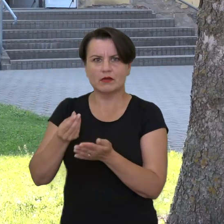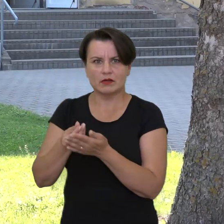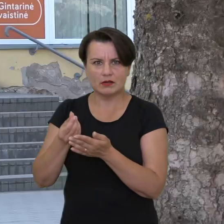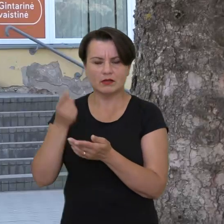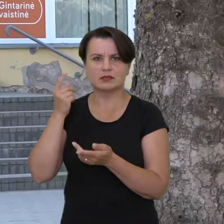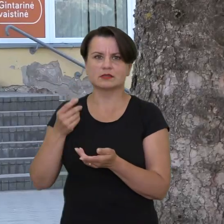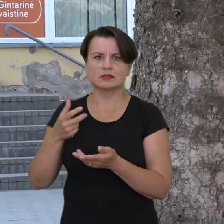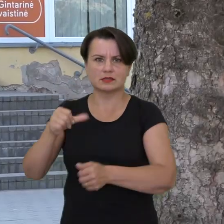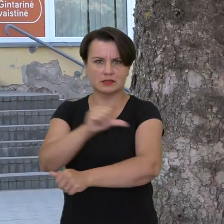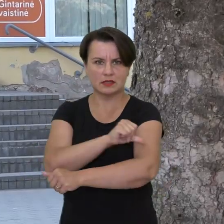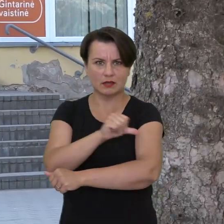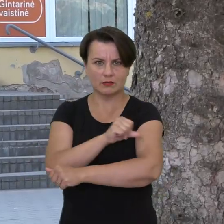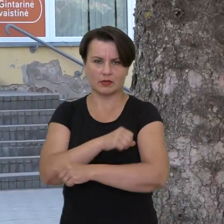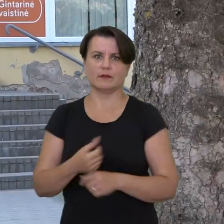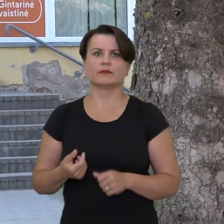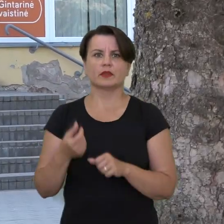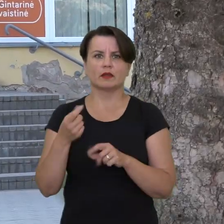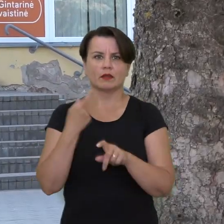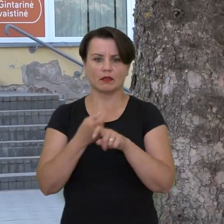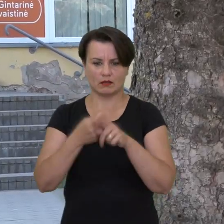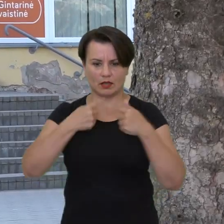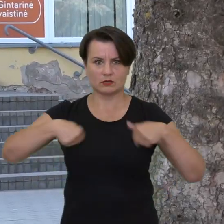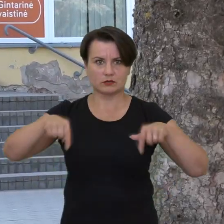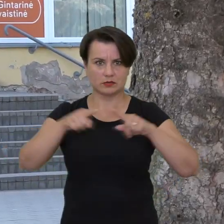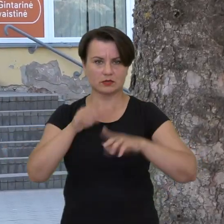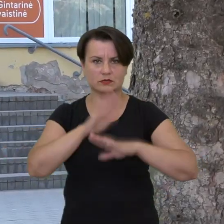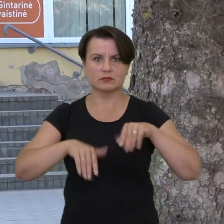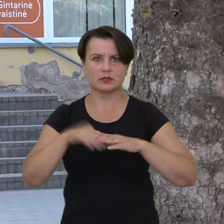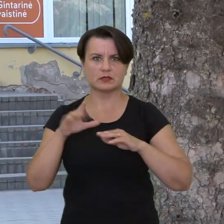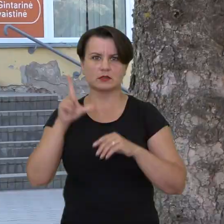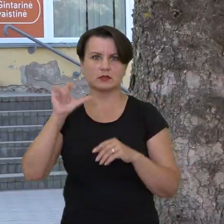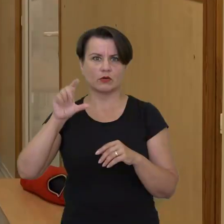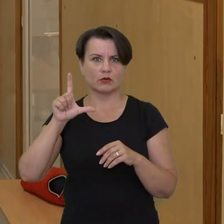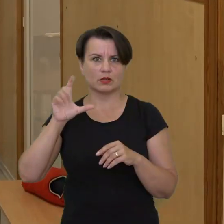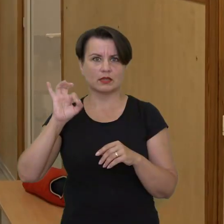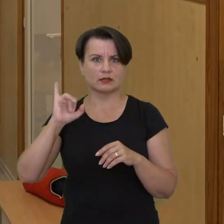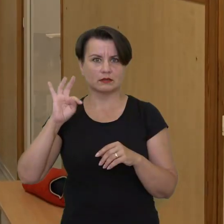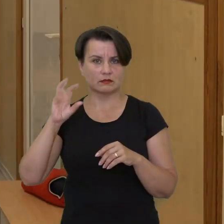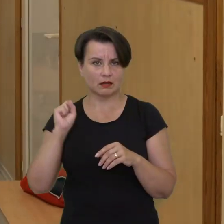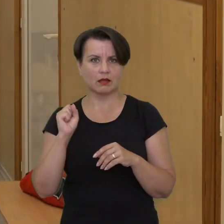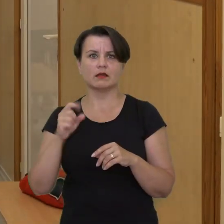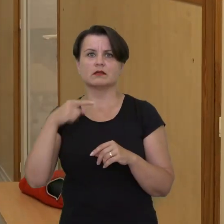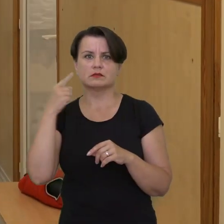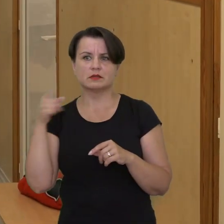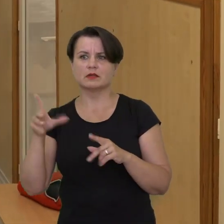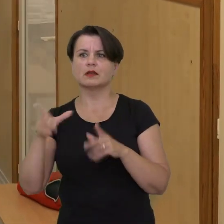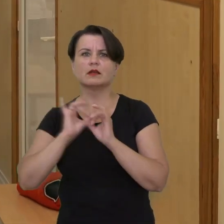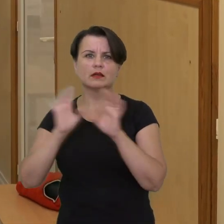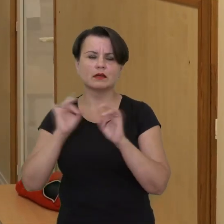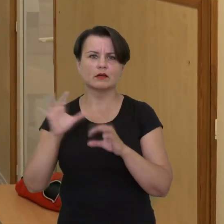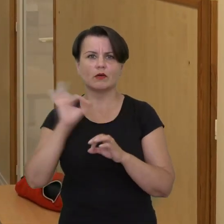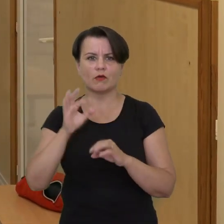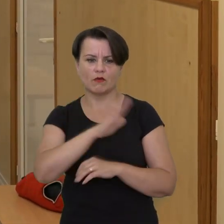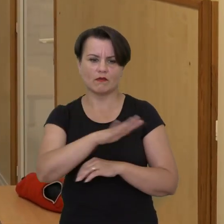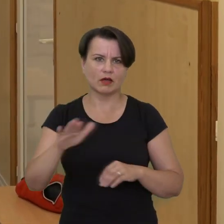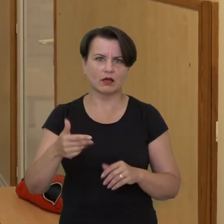visuomenės sveikatos centro Kauno departamento Kėdainių skyriaus specialistė Lolita Menčikovienė priminė, kokios vakcinos yra skirtos vaikams